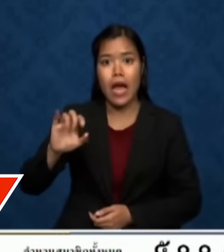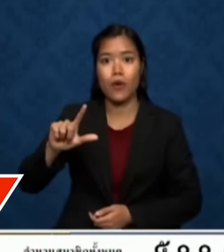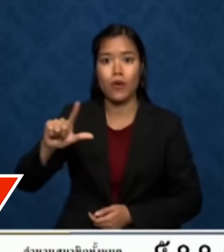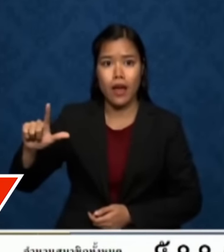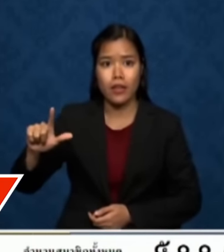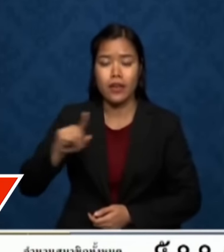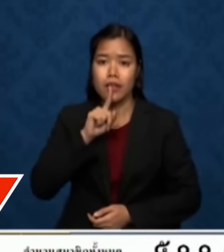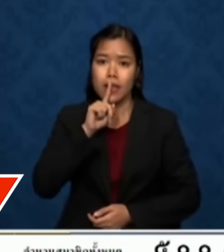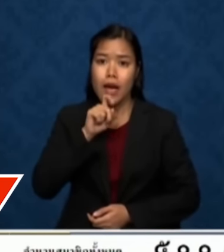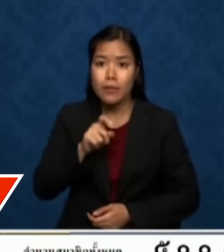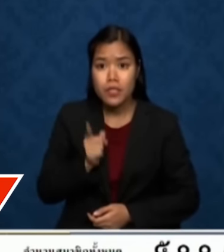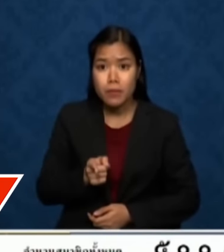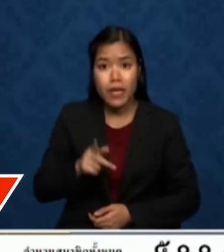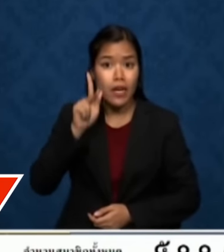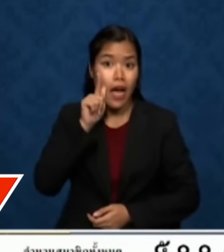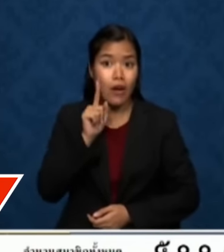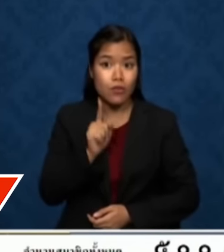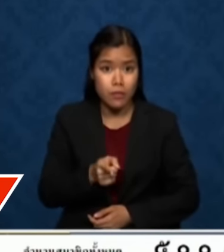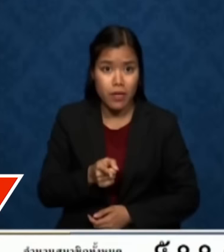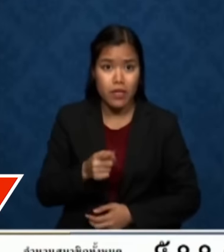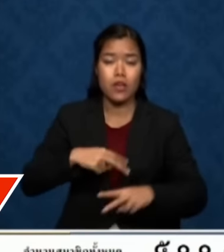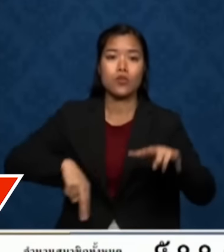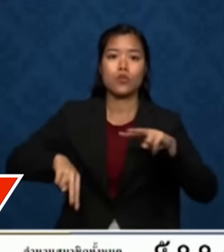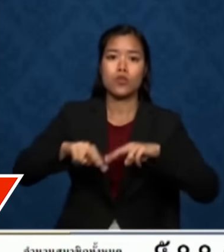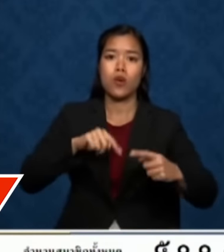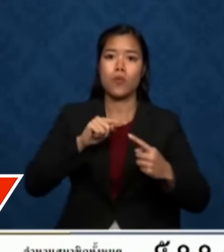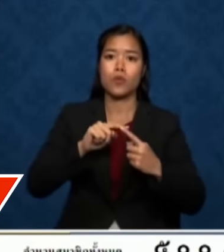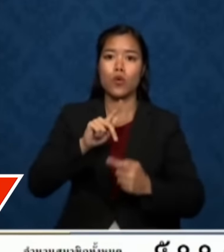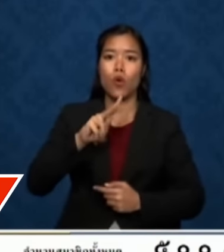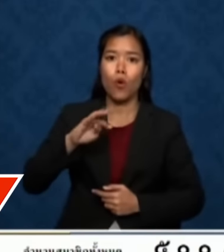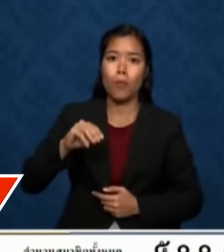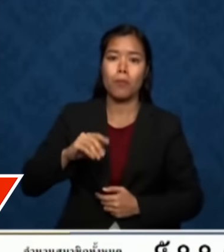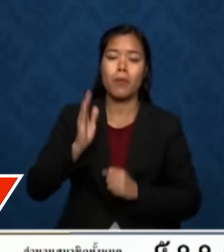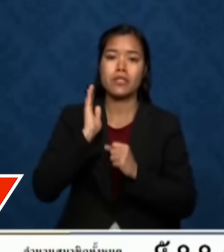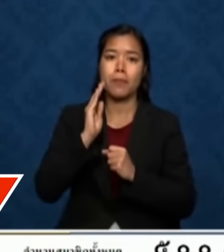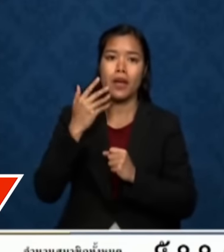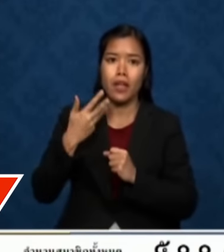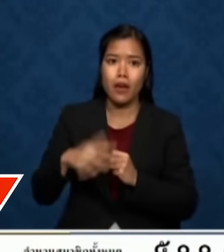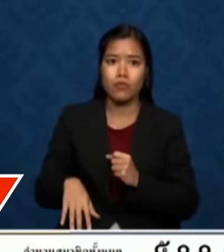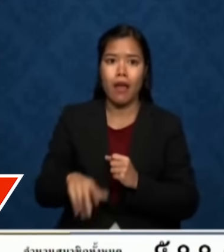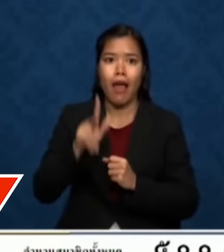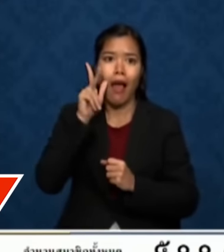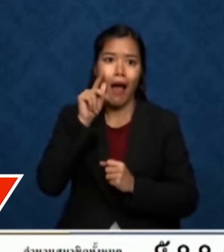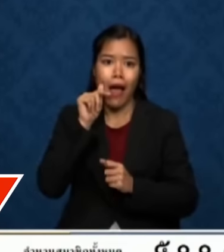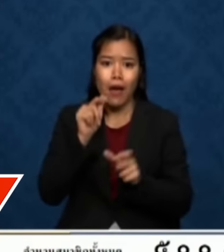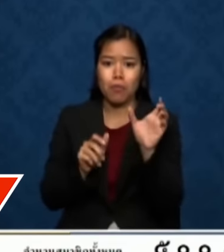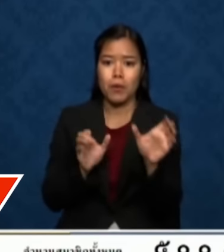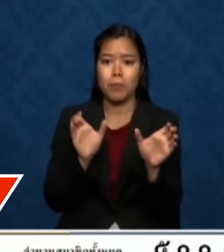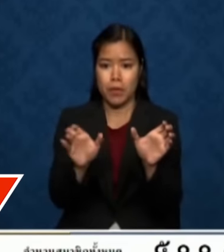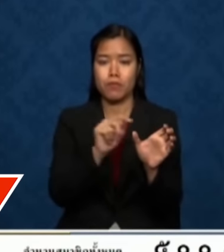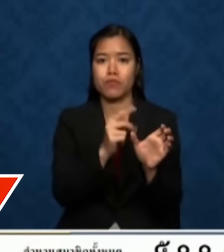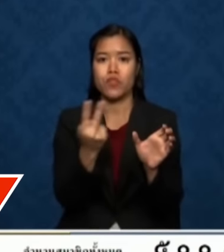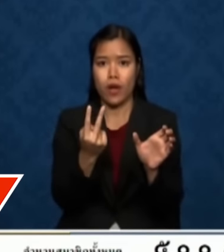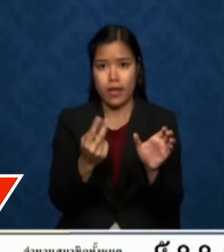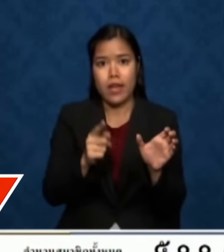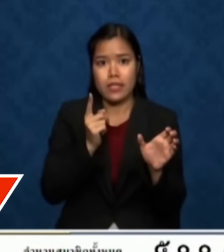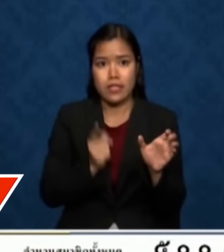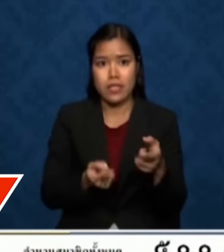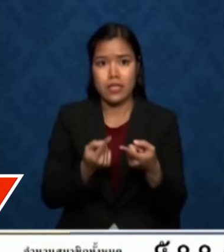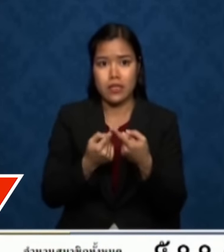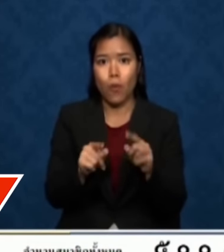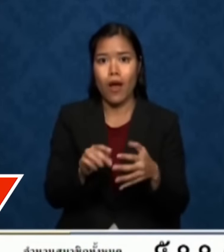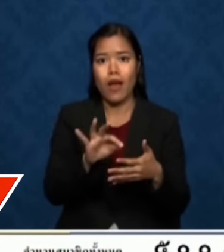ก็บอกว่าได้มีการตรวจสอบกับกรมประชาสัมพันธ์แล้วข่าวทั้งสองข่าวนี้เป็นข่าวจริงค่ะแต่เลือกที่จ